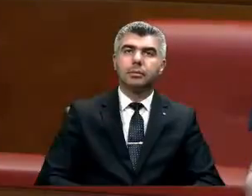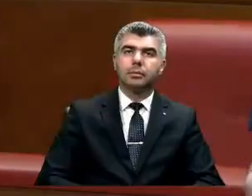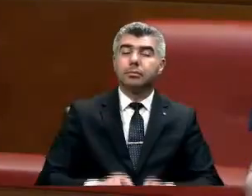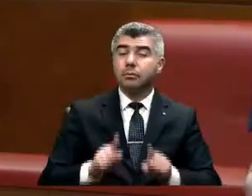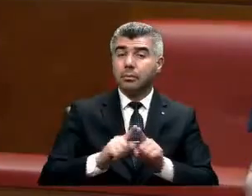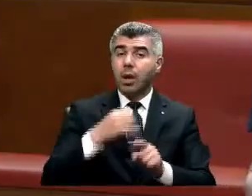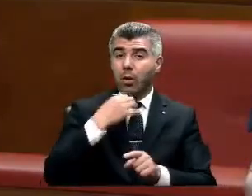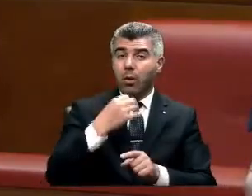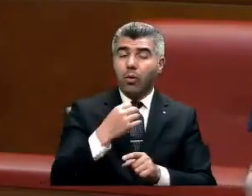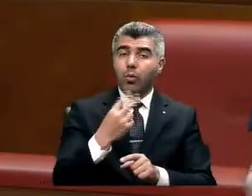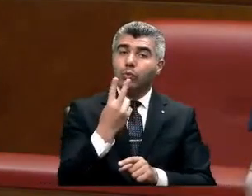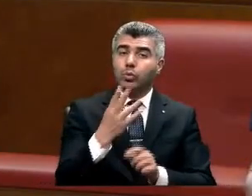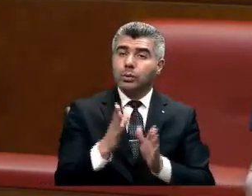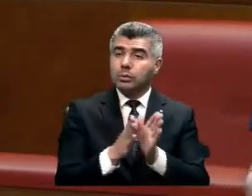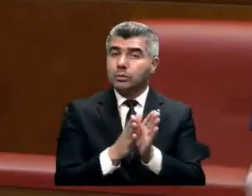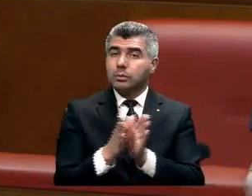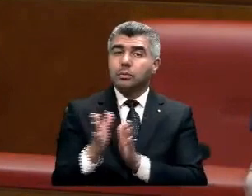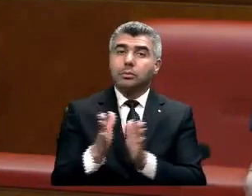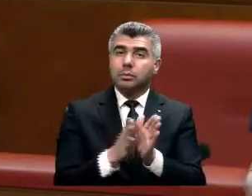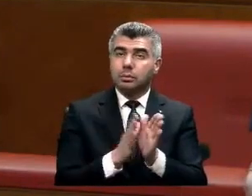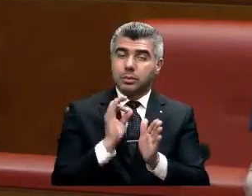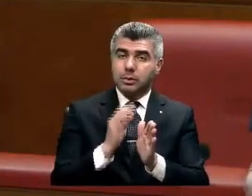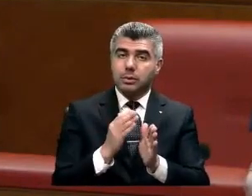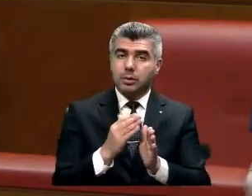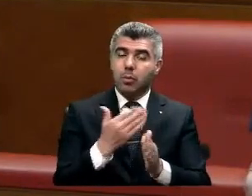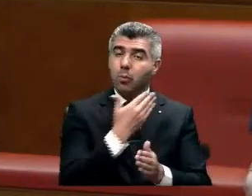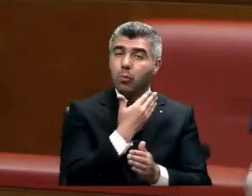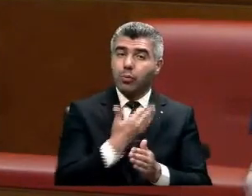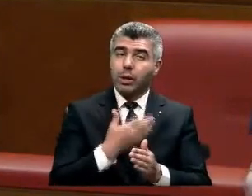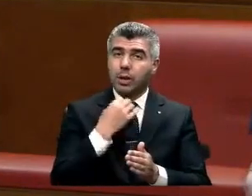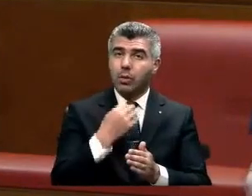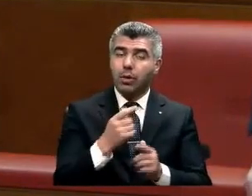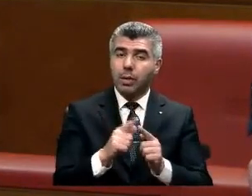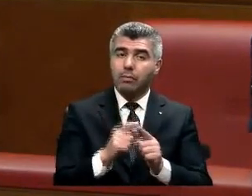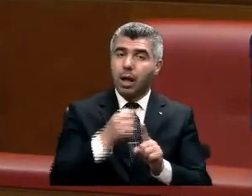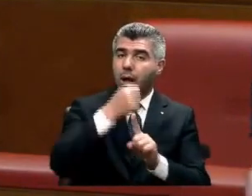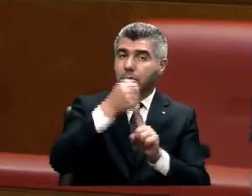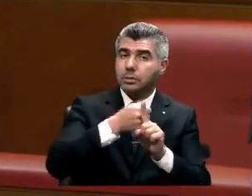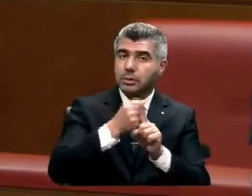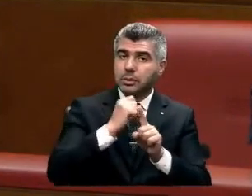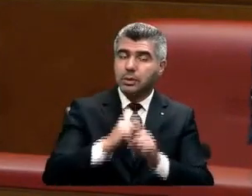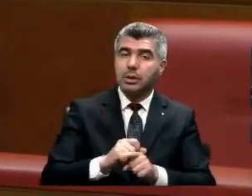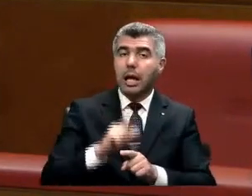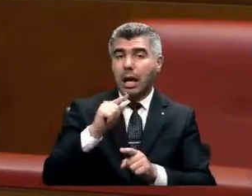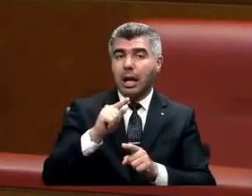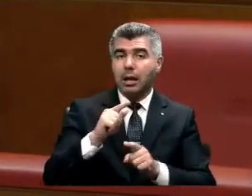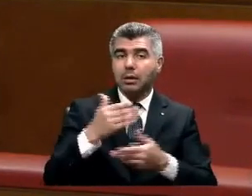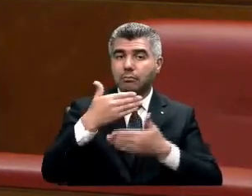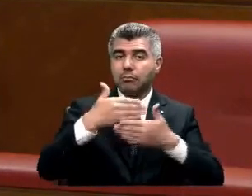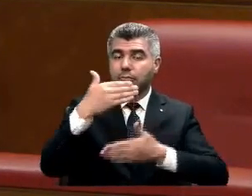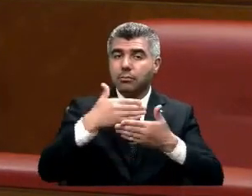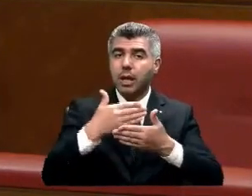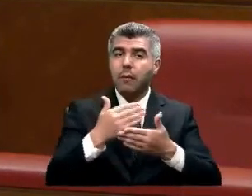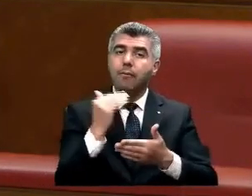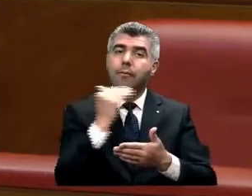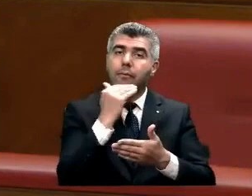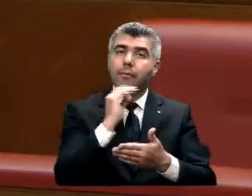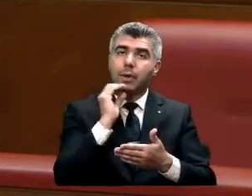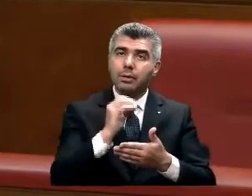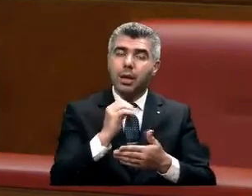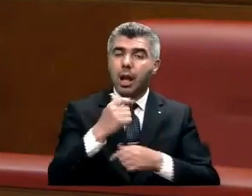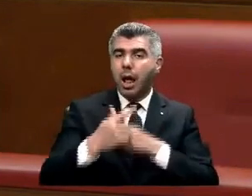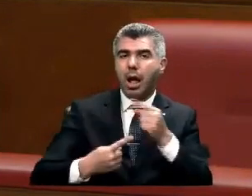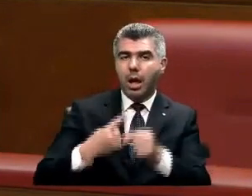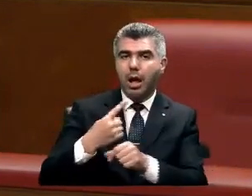تكلمتي على جوج ديال تكلمتو السيد المستشار على جوج ديال الانواع ديال الاوراش كان واحد الاوراش سريعه اللي بديناها